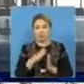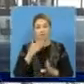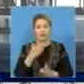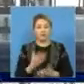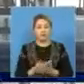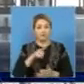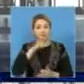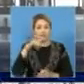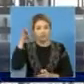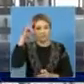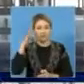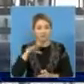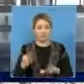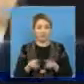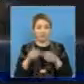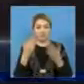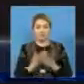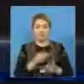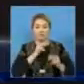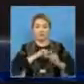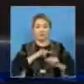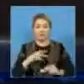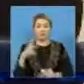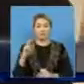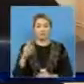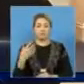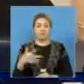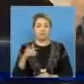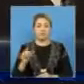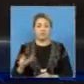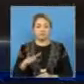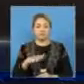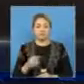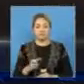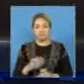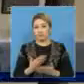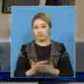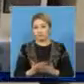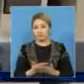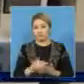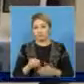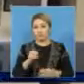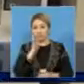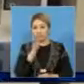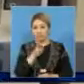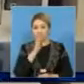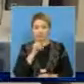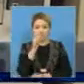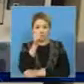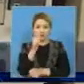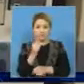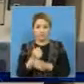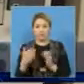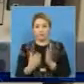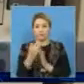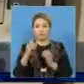Казахстана и России. В настоящее время здесь работает 135 человек. С 1 апреля в соответствии с меморандумом размер заработной платы сотрудников будет